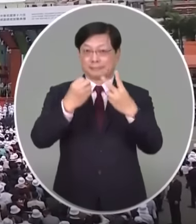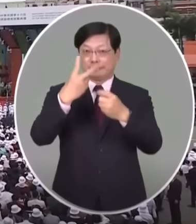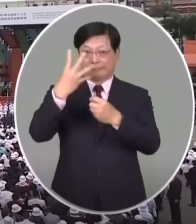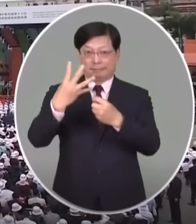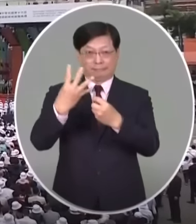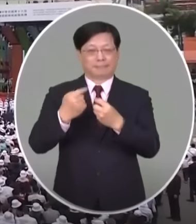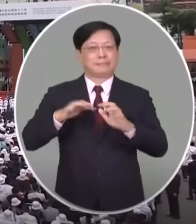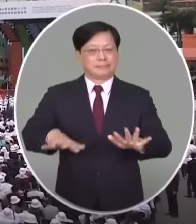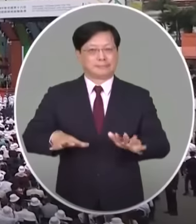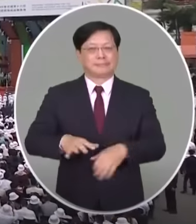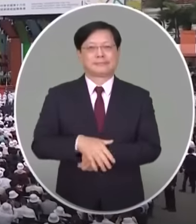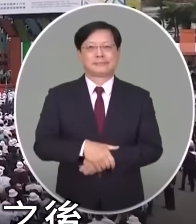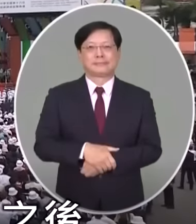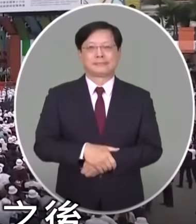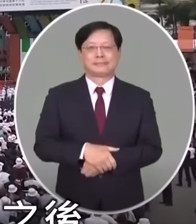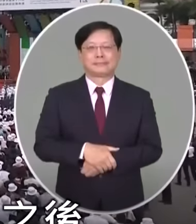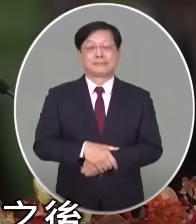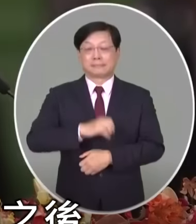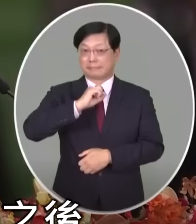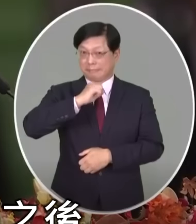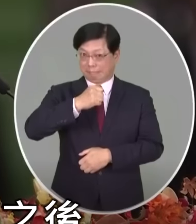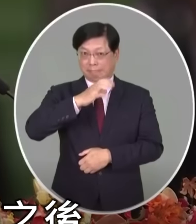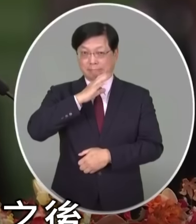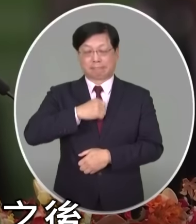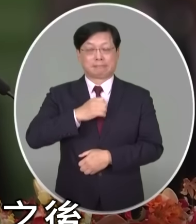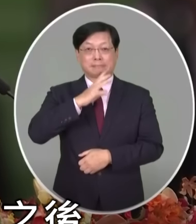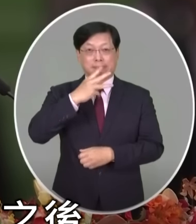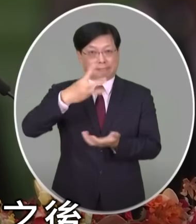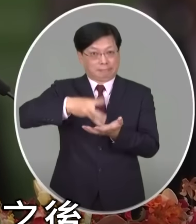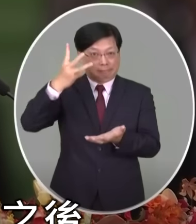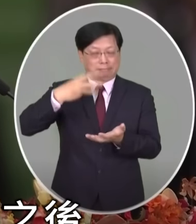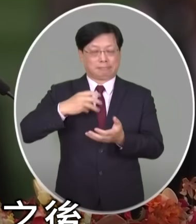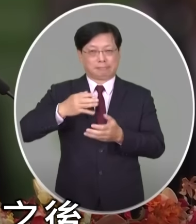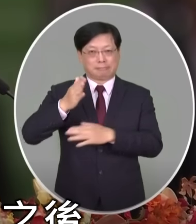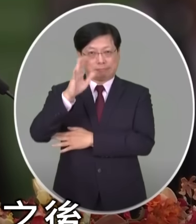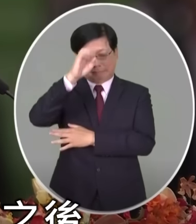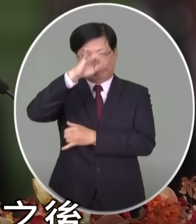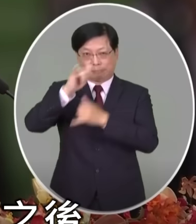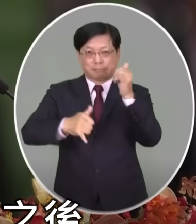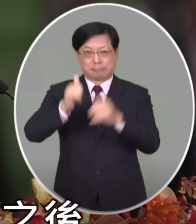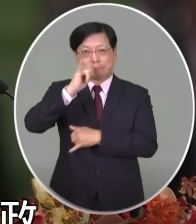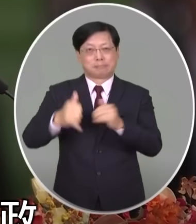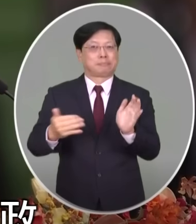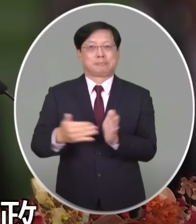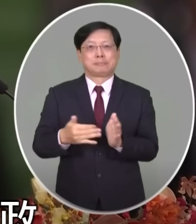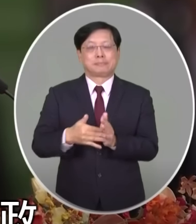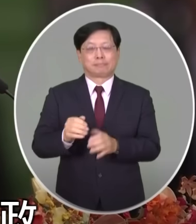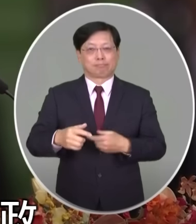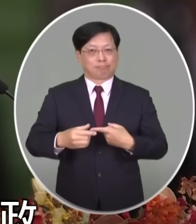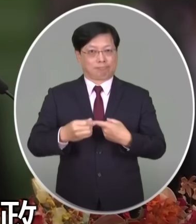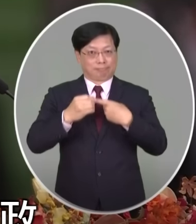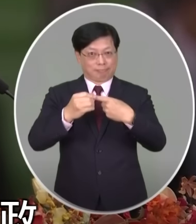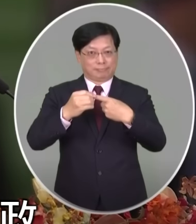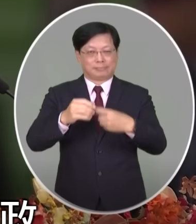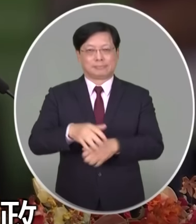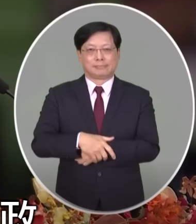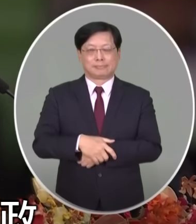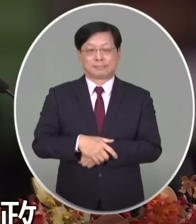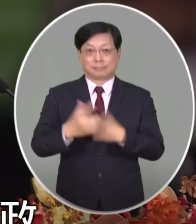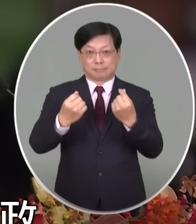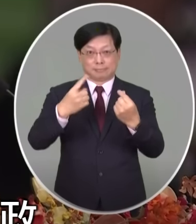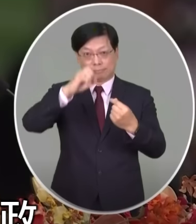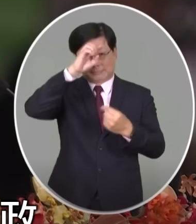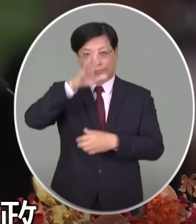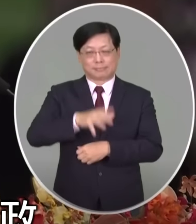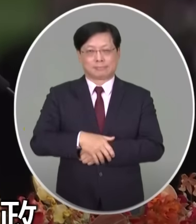2024年的今天，台湾在完成三次政党轮替之后，第一次同一政